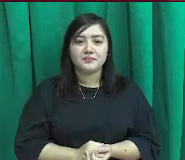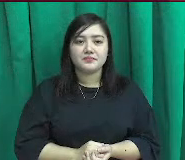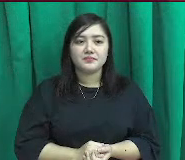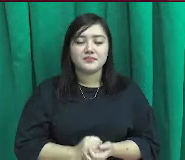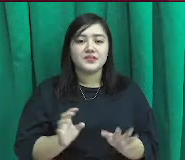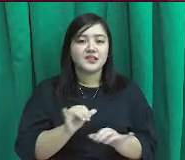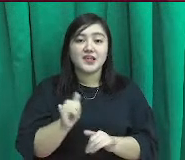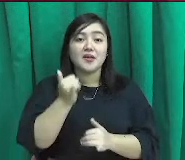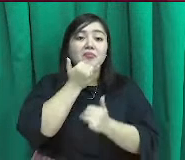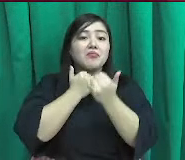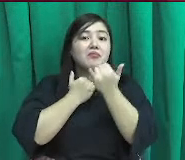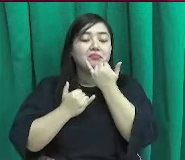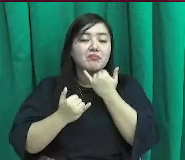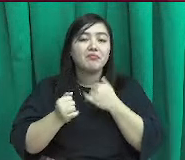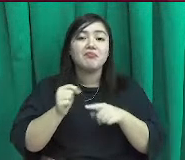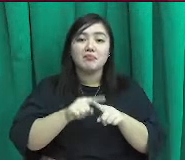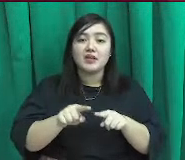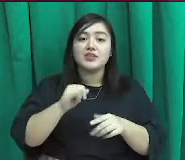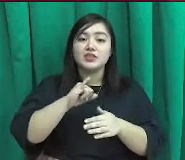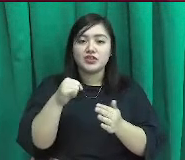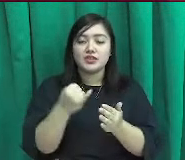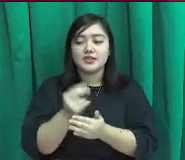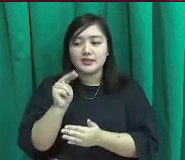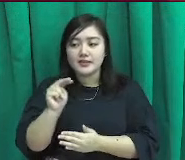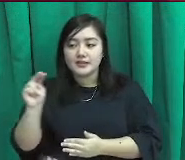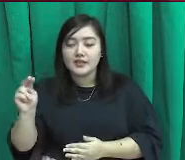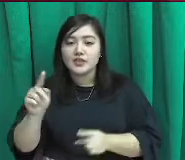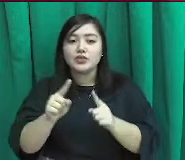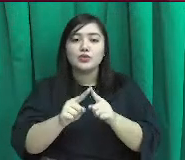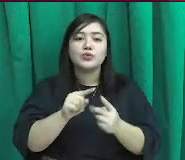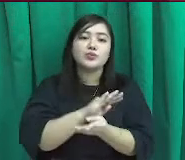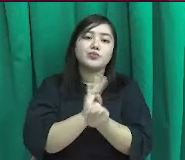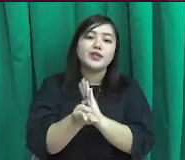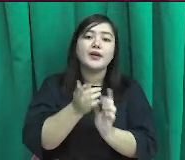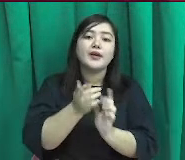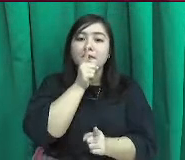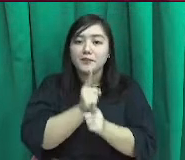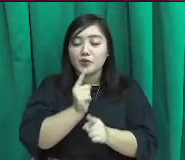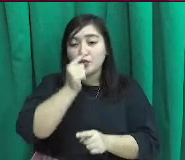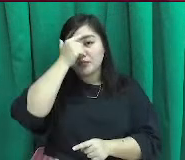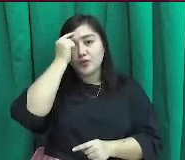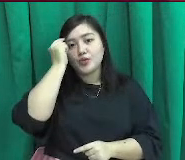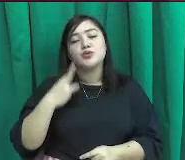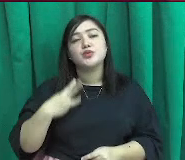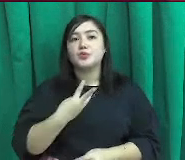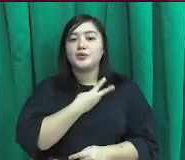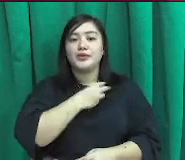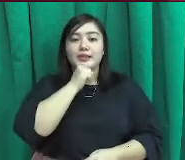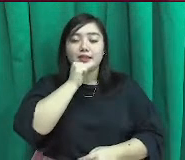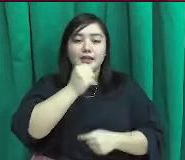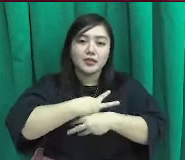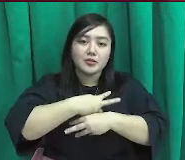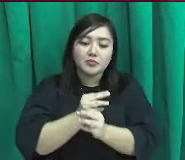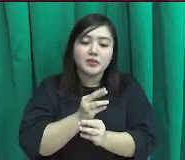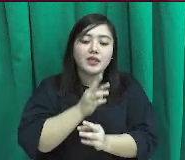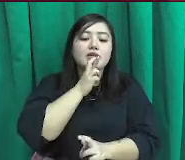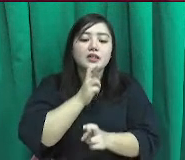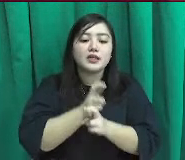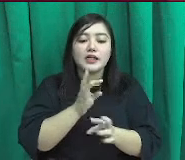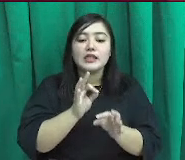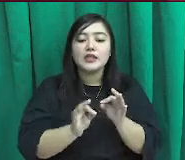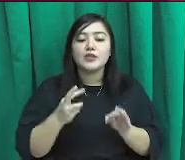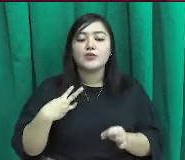tayo makukorek dyan sa ganyang bagay kung hindi tayo magiging honest. Amen. You see? Right. So again, inuulit ko, natutunan po natin yan. Napakaganda